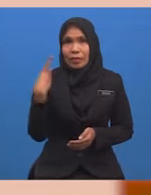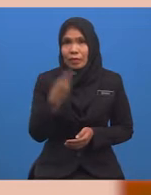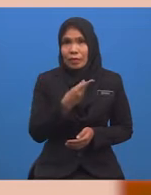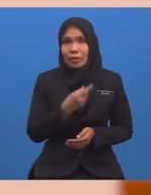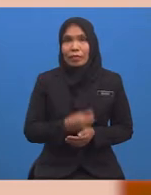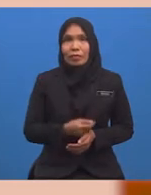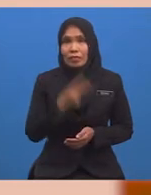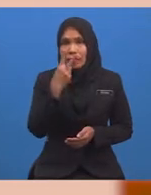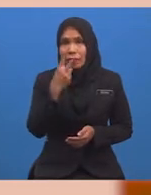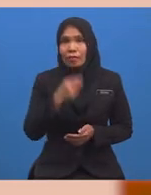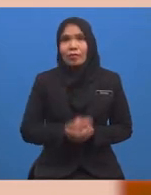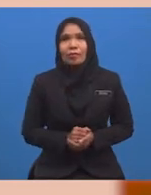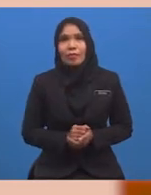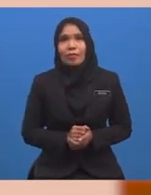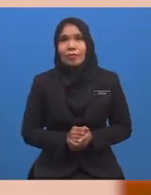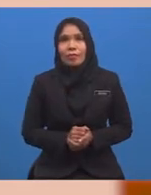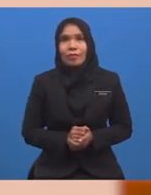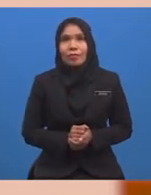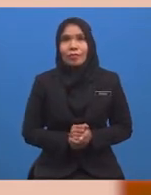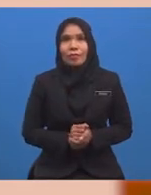beberapa contoh soalan